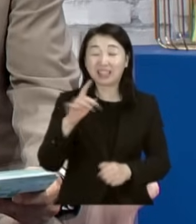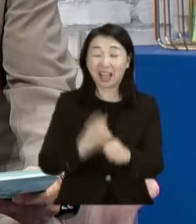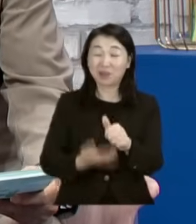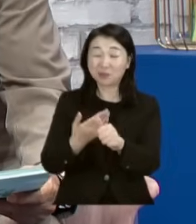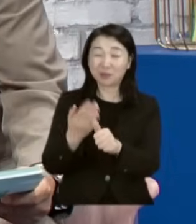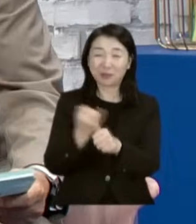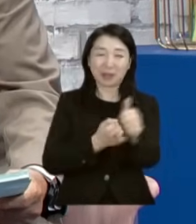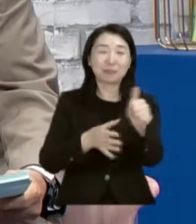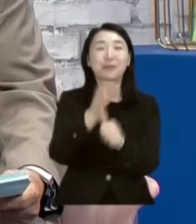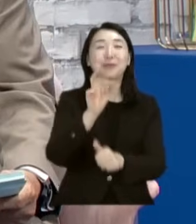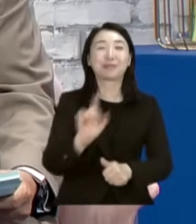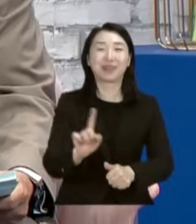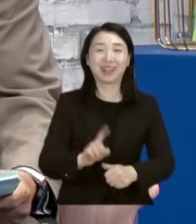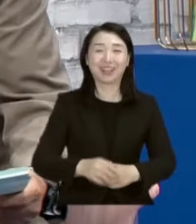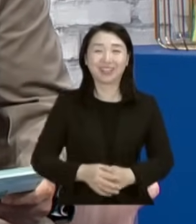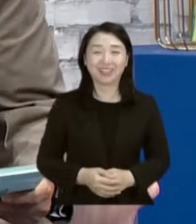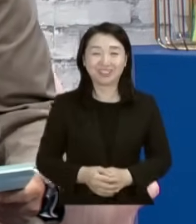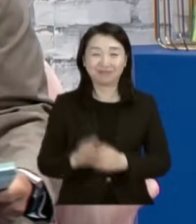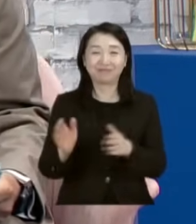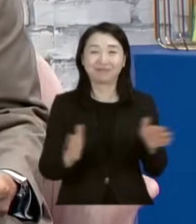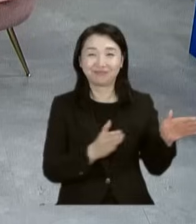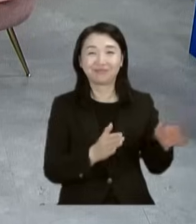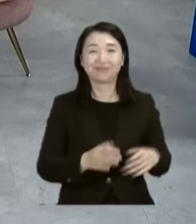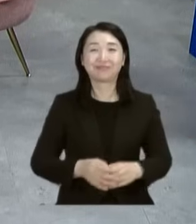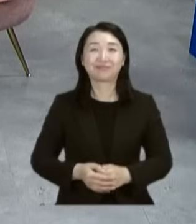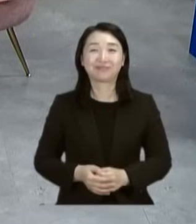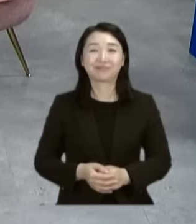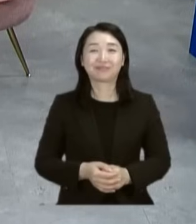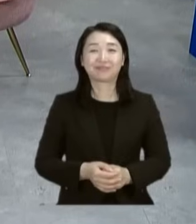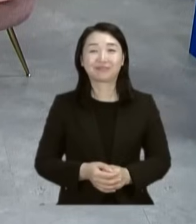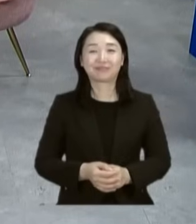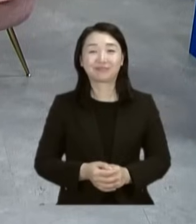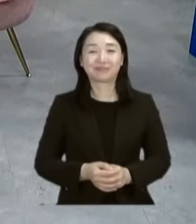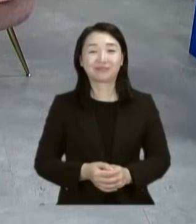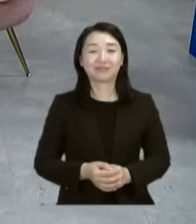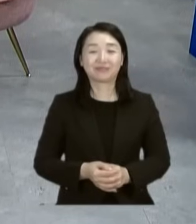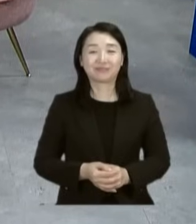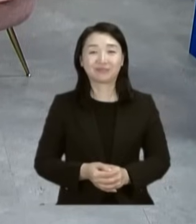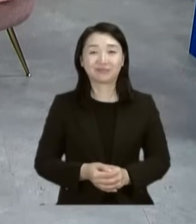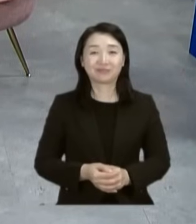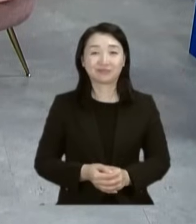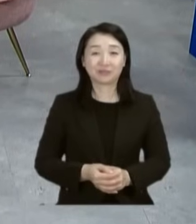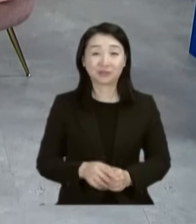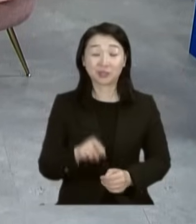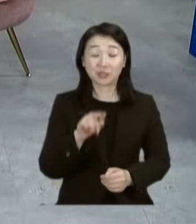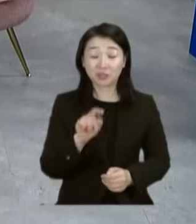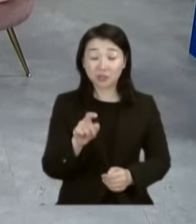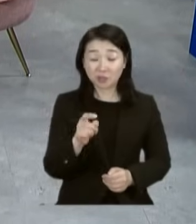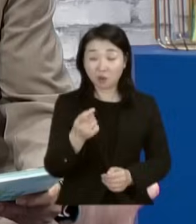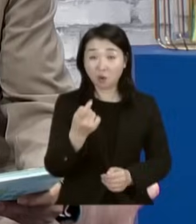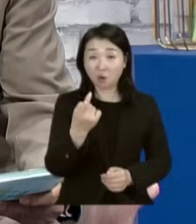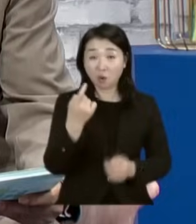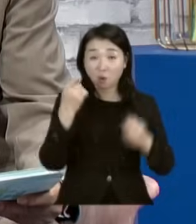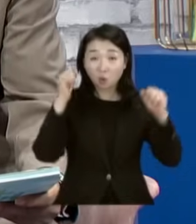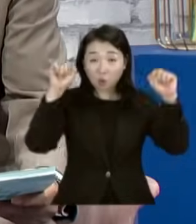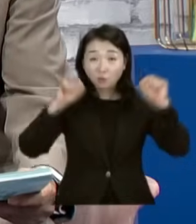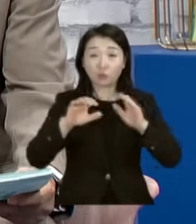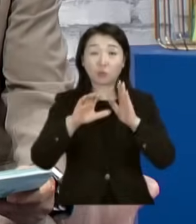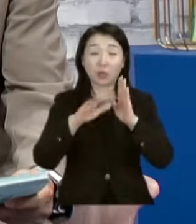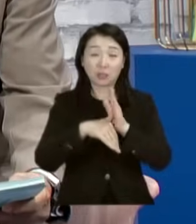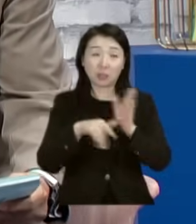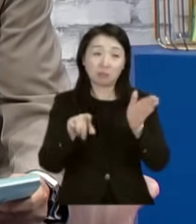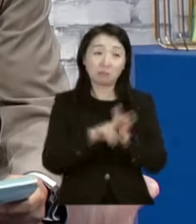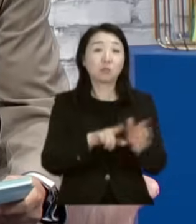꼭 남편을 공격하려 그러고 아니 근데 고철 선수 그 주지수 통해서 운동하면서 신앙이